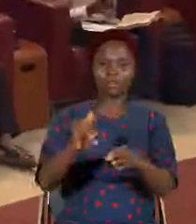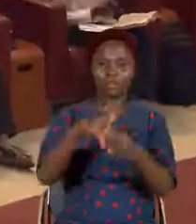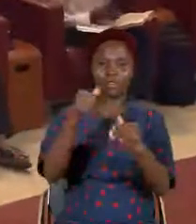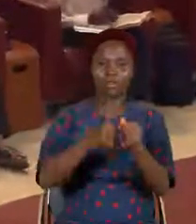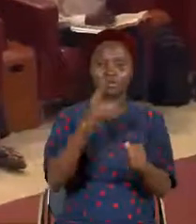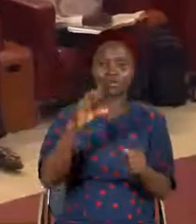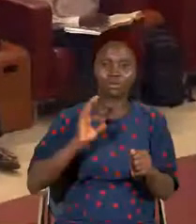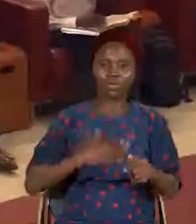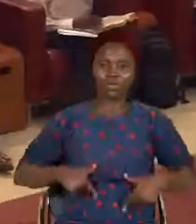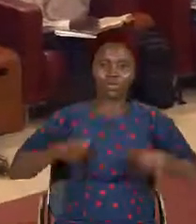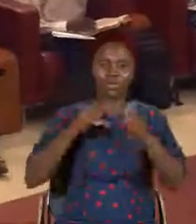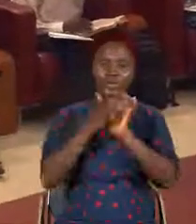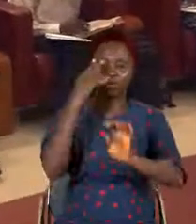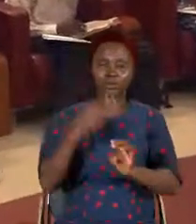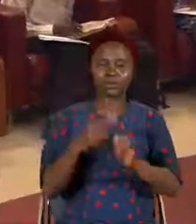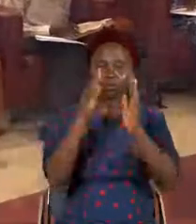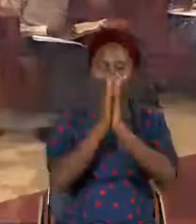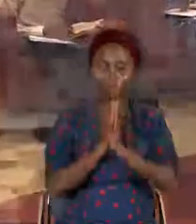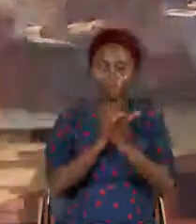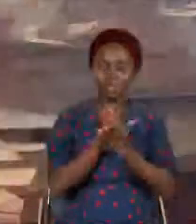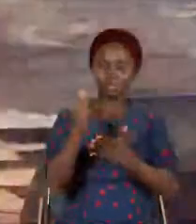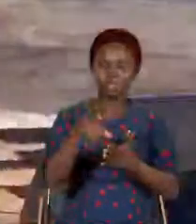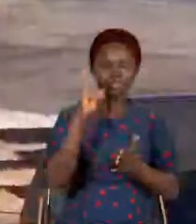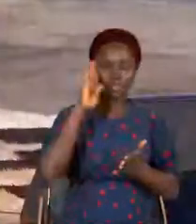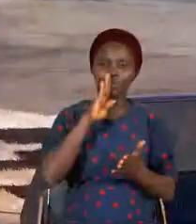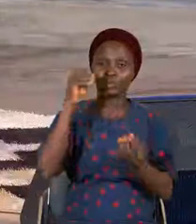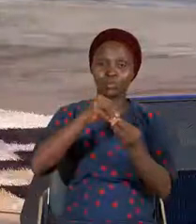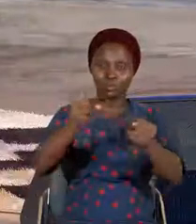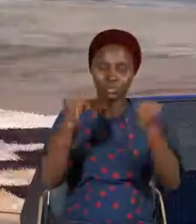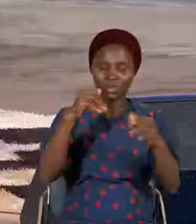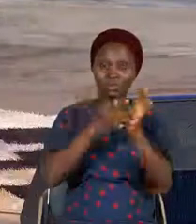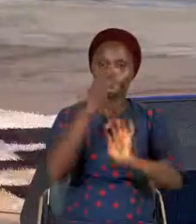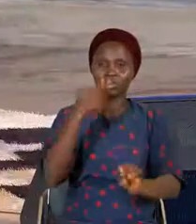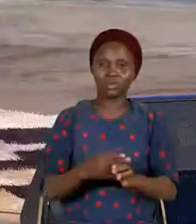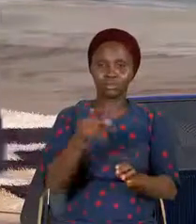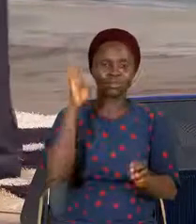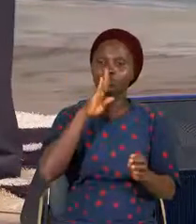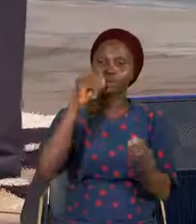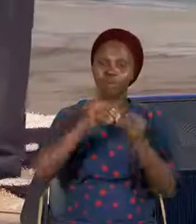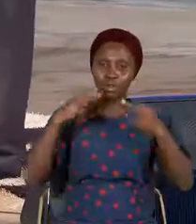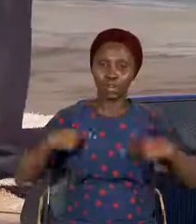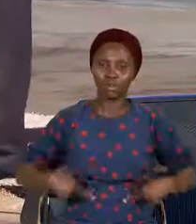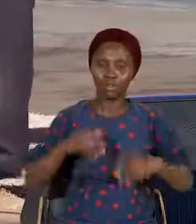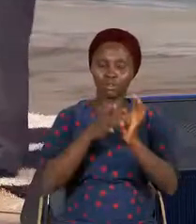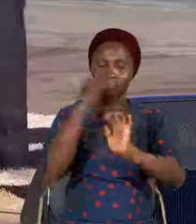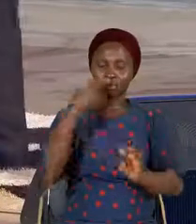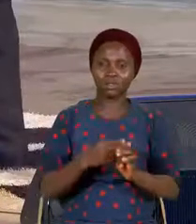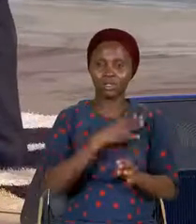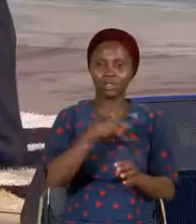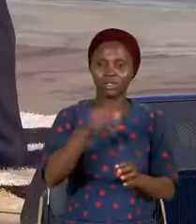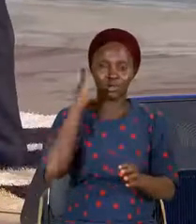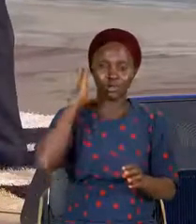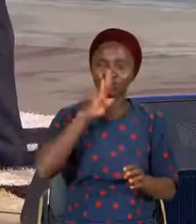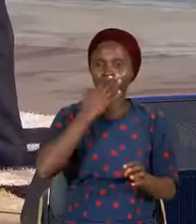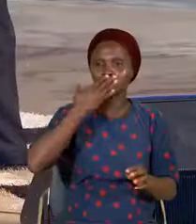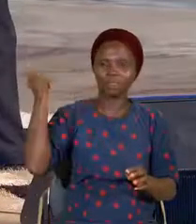vies au nom de Jésus. Vous serez plus fort, vous serez plus en bonne santé